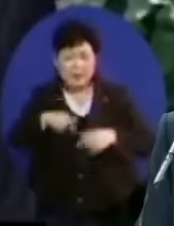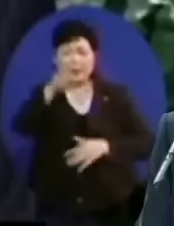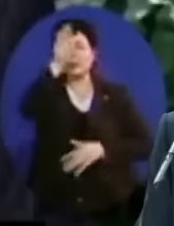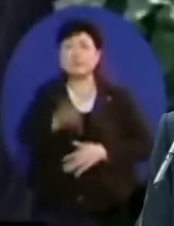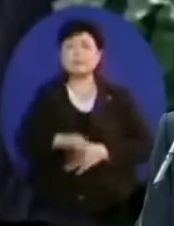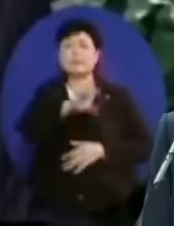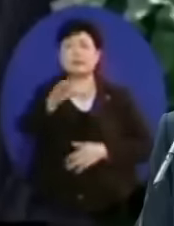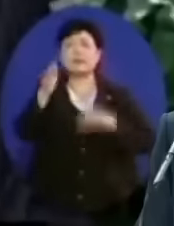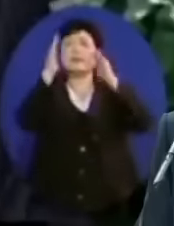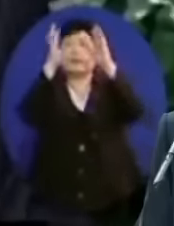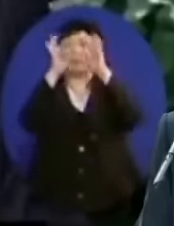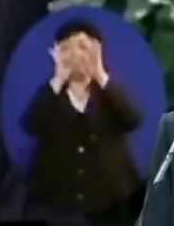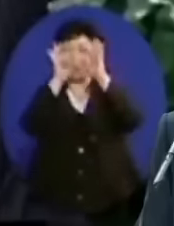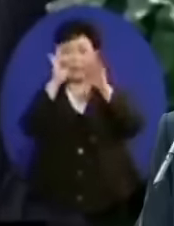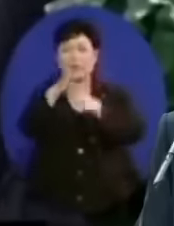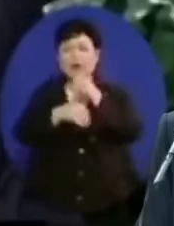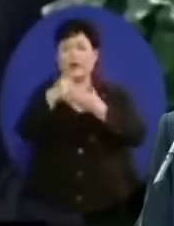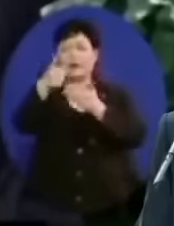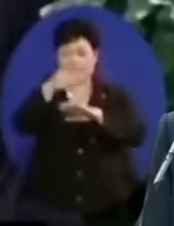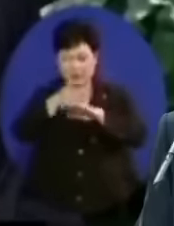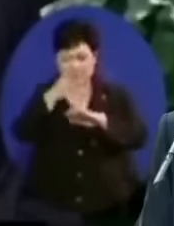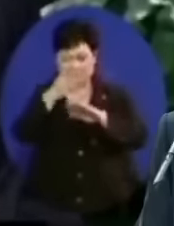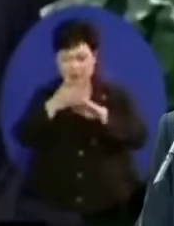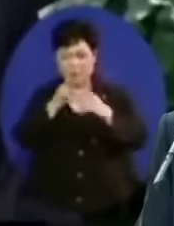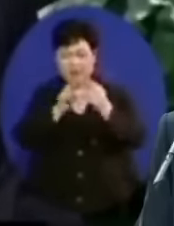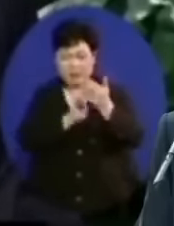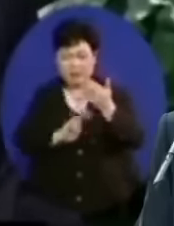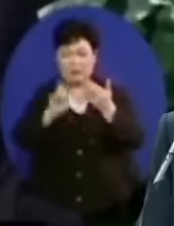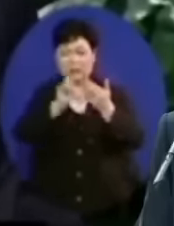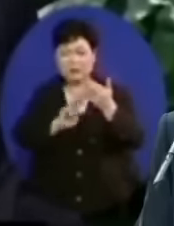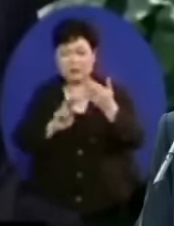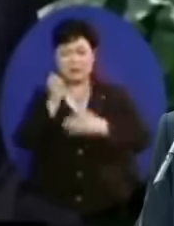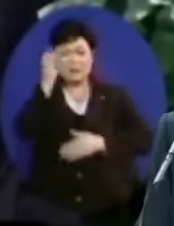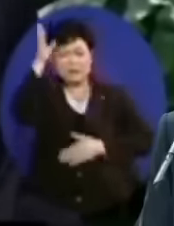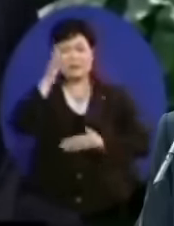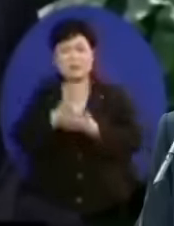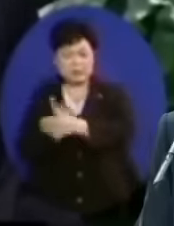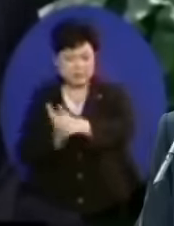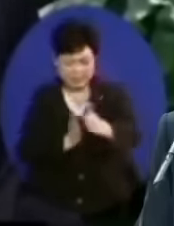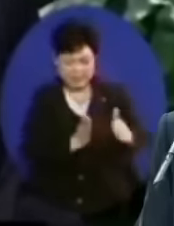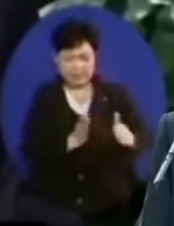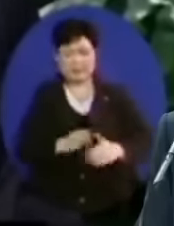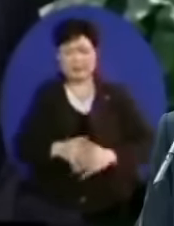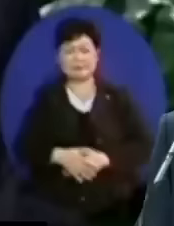바라보고 하나님께 감사하고 찬송하는 것을 잊어서는 안 되는 것입니다.